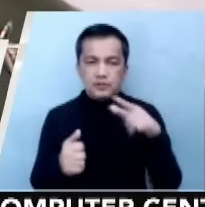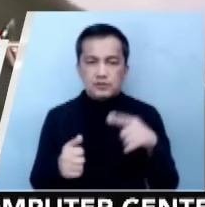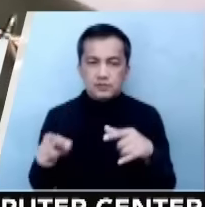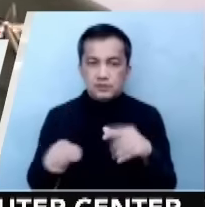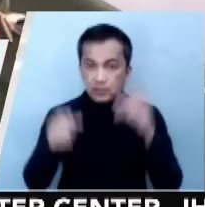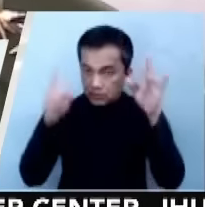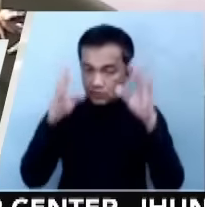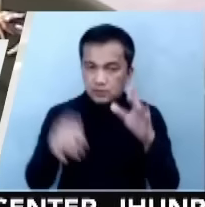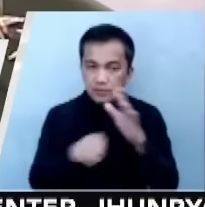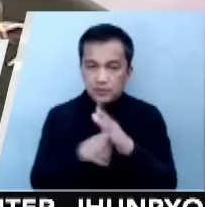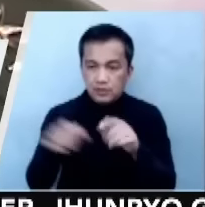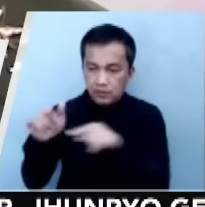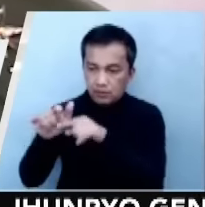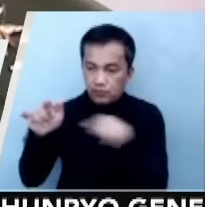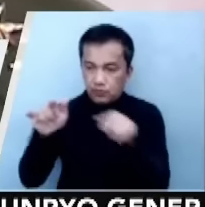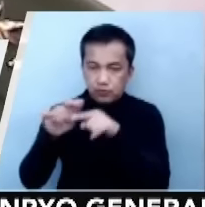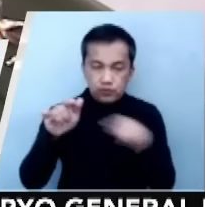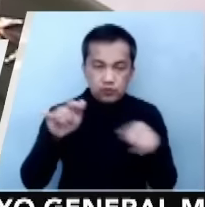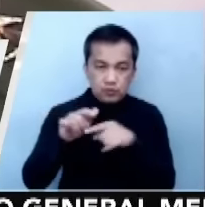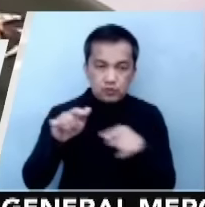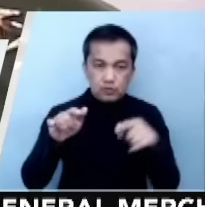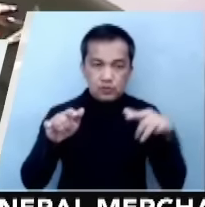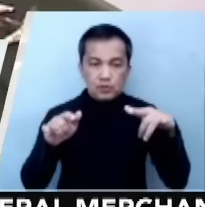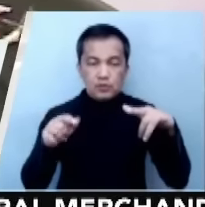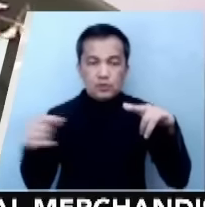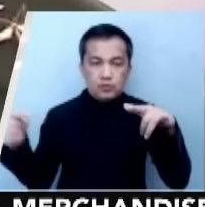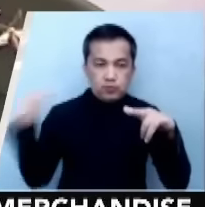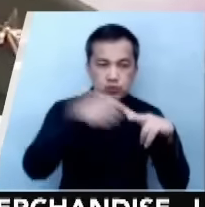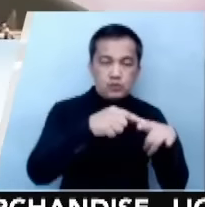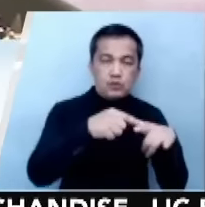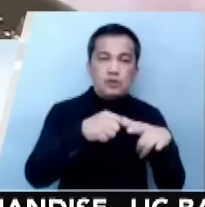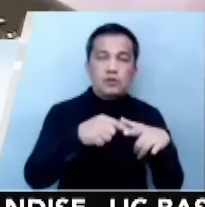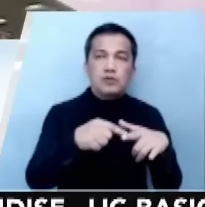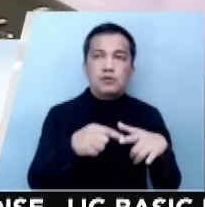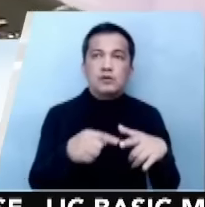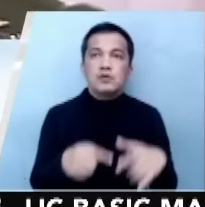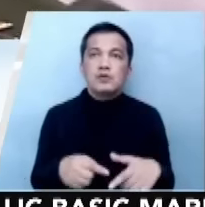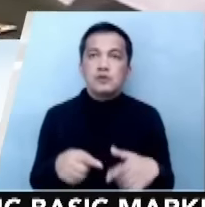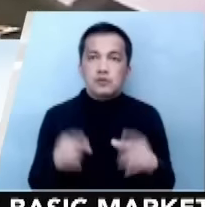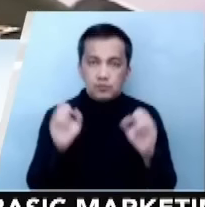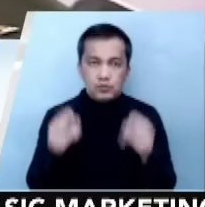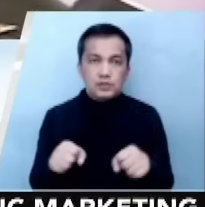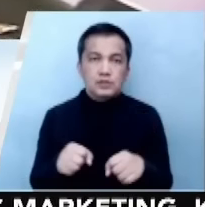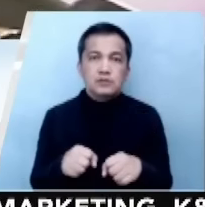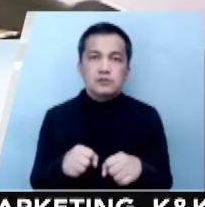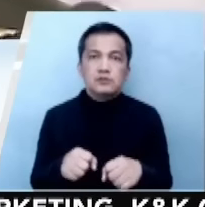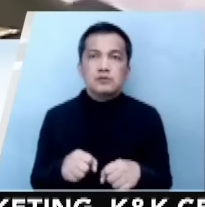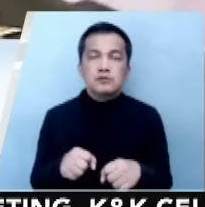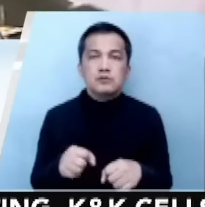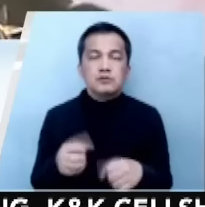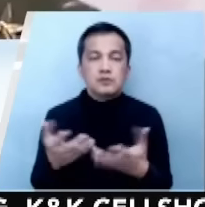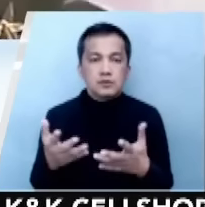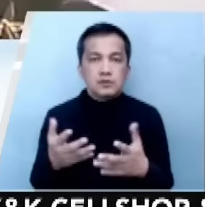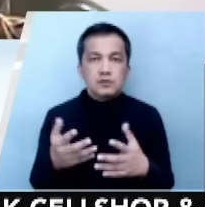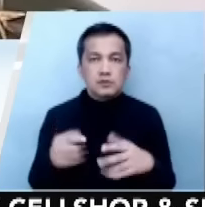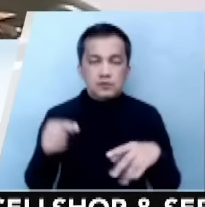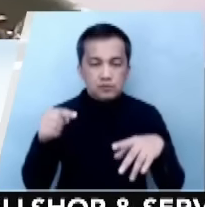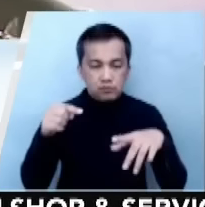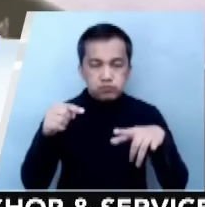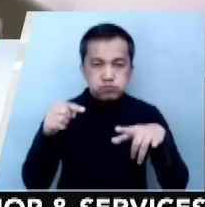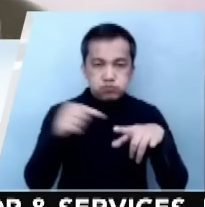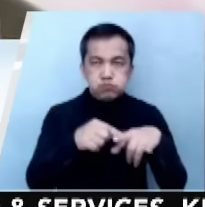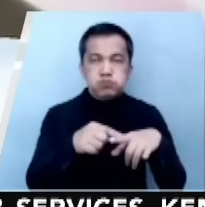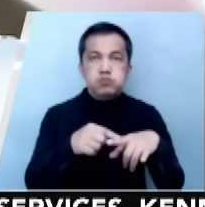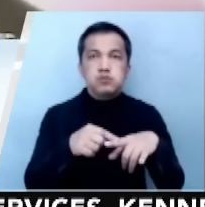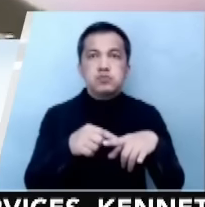flare na yon ay nakarating dun sa ating aircraft, no? Pwedeng mahigop